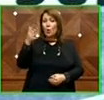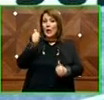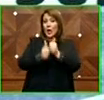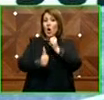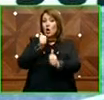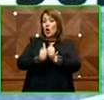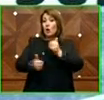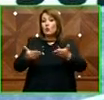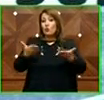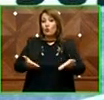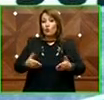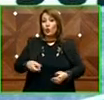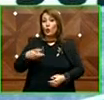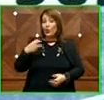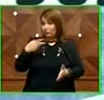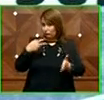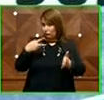اليوم هو